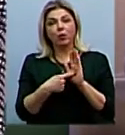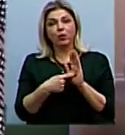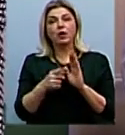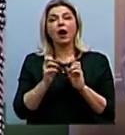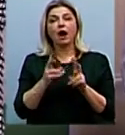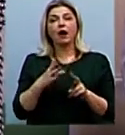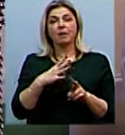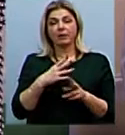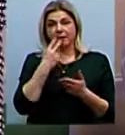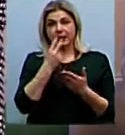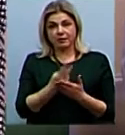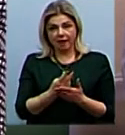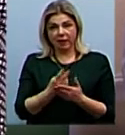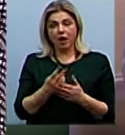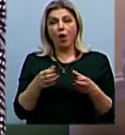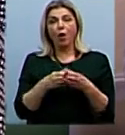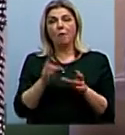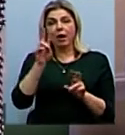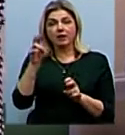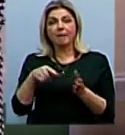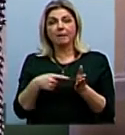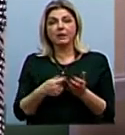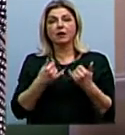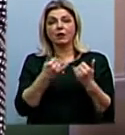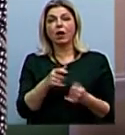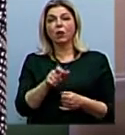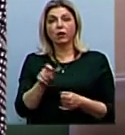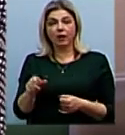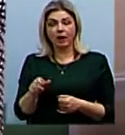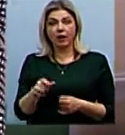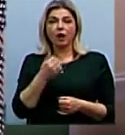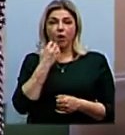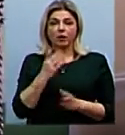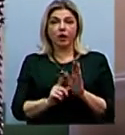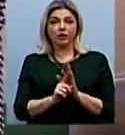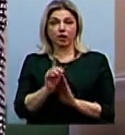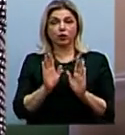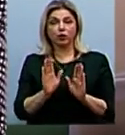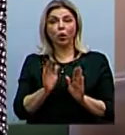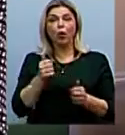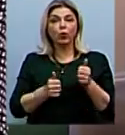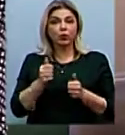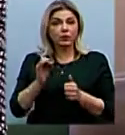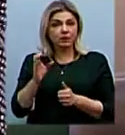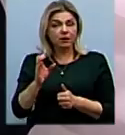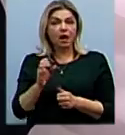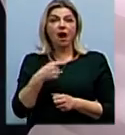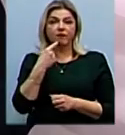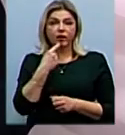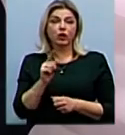как была представлена компания, управляющая «Место для людей», когда она заходила, только начинался когда конкурс, говорили о том,